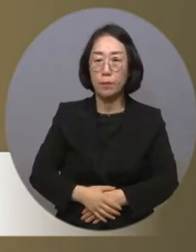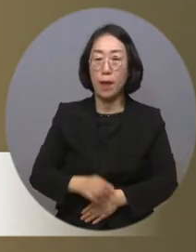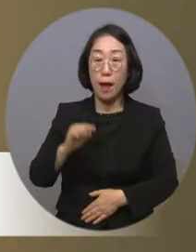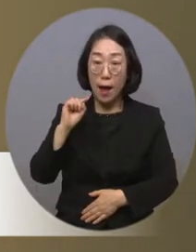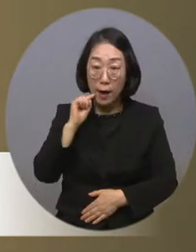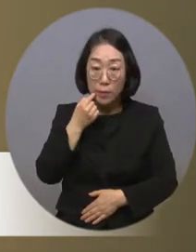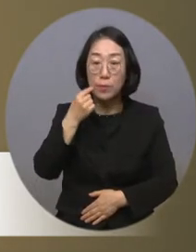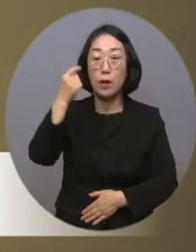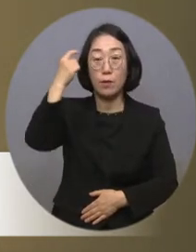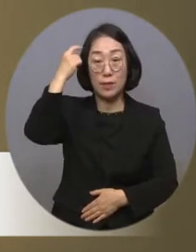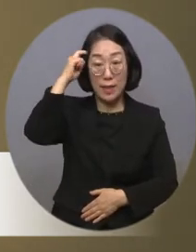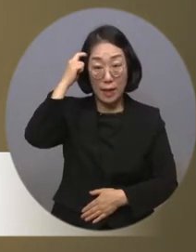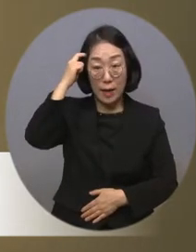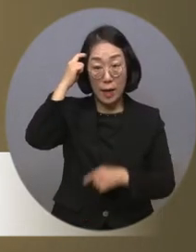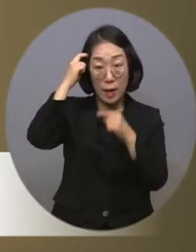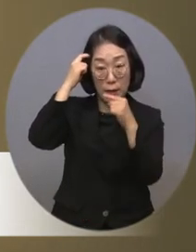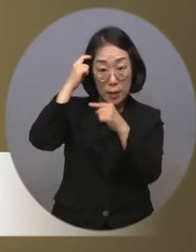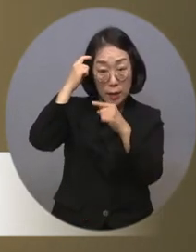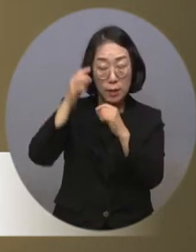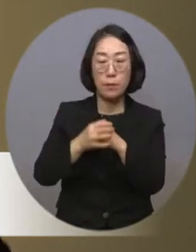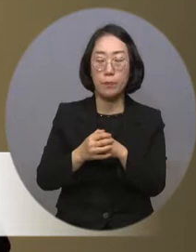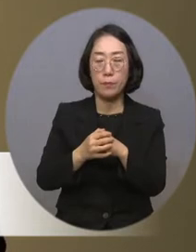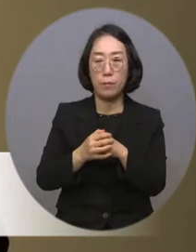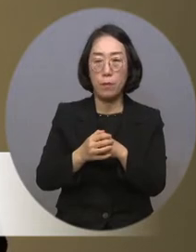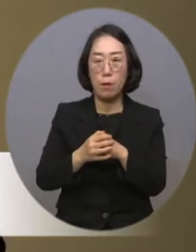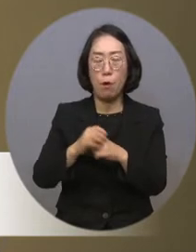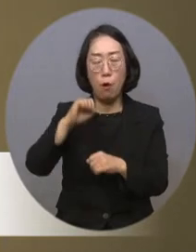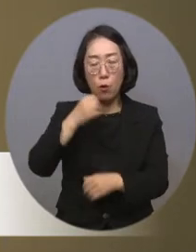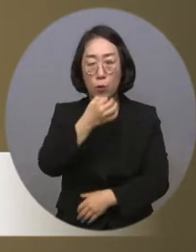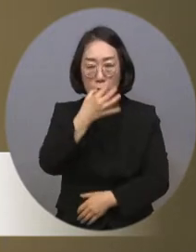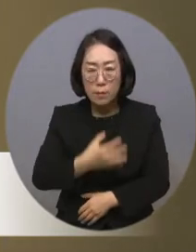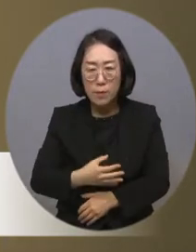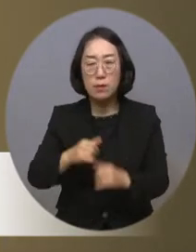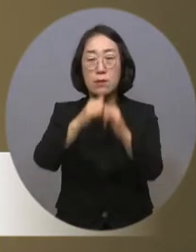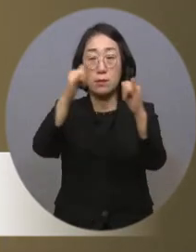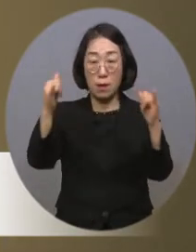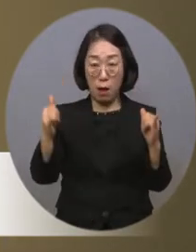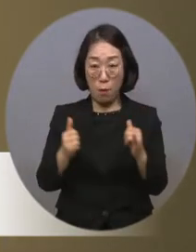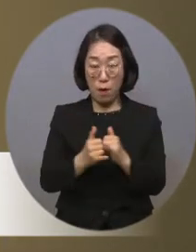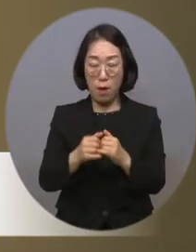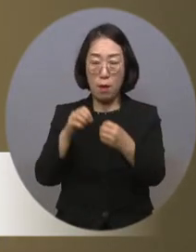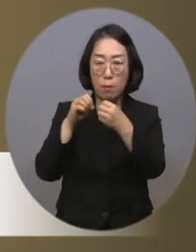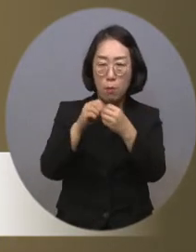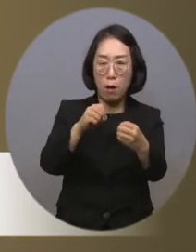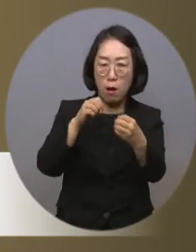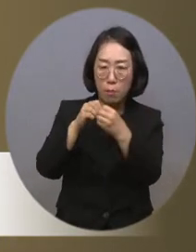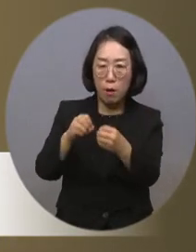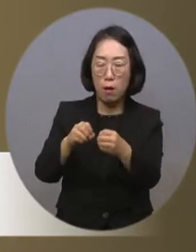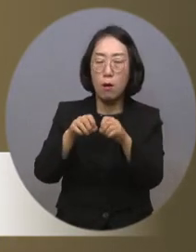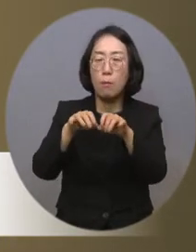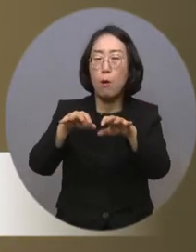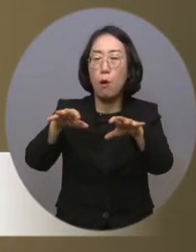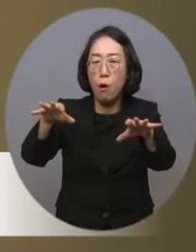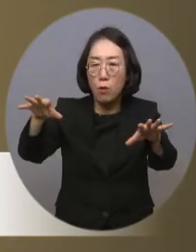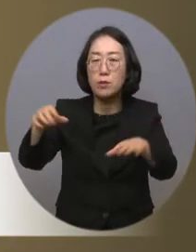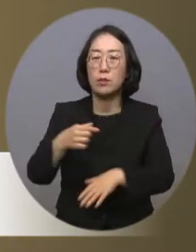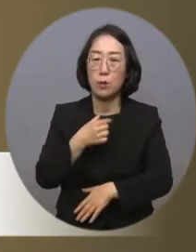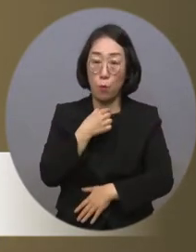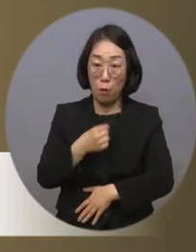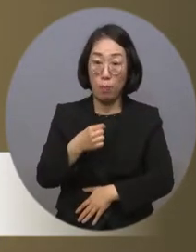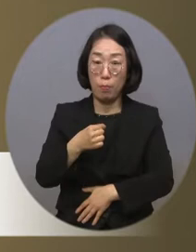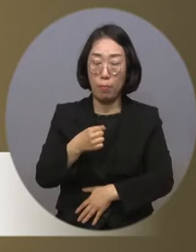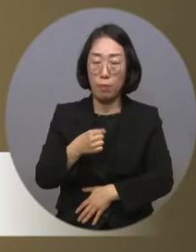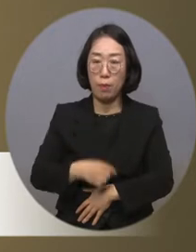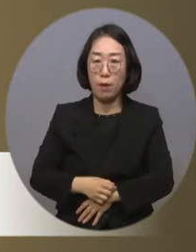아름다운 정신들이 굉장히 어렵고 힘든 우리 사회에 좀 확산되고 전파되기를 바라는